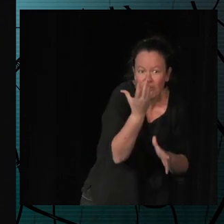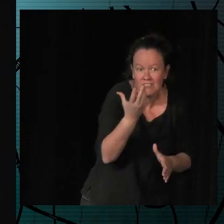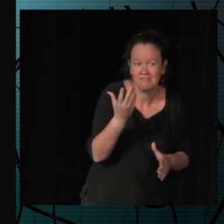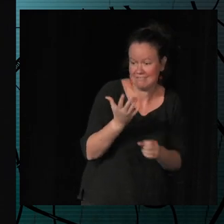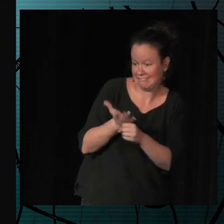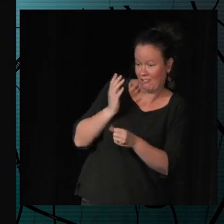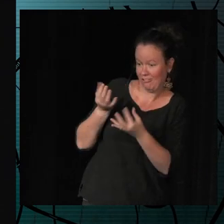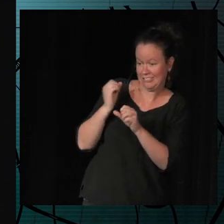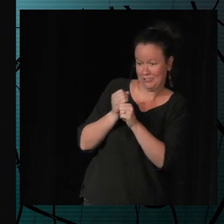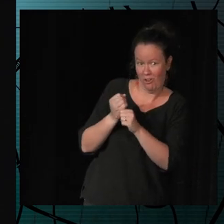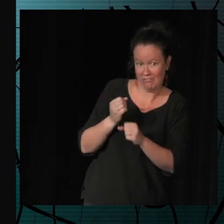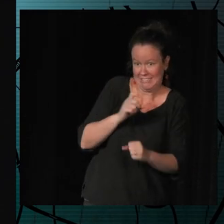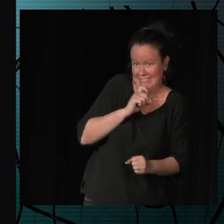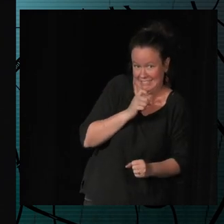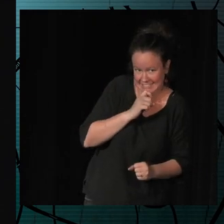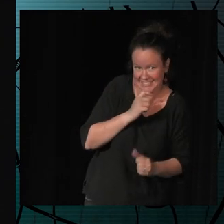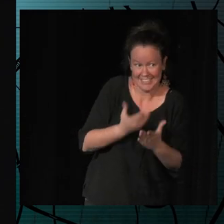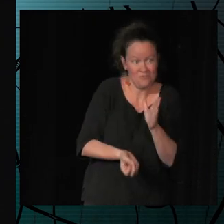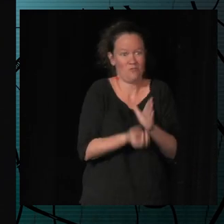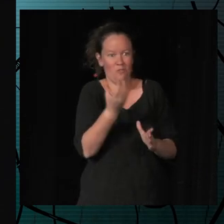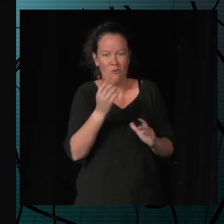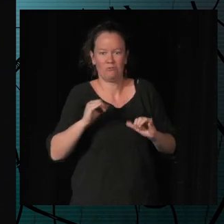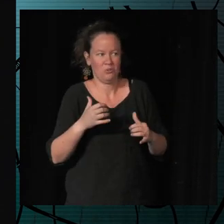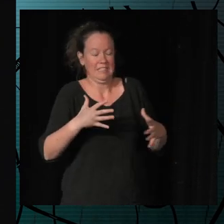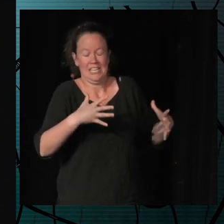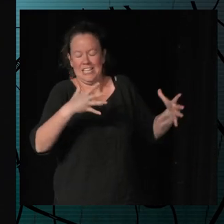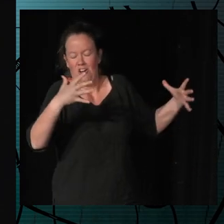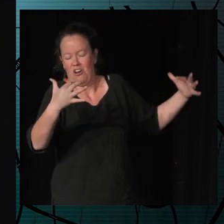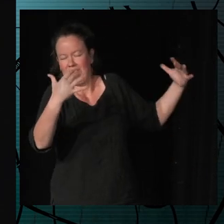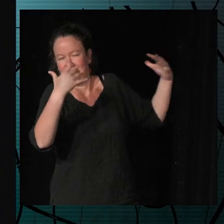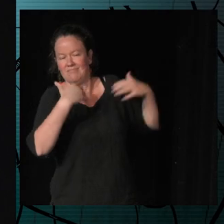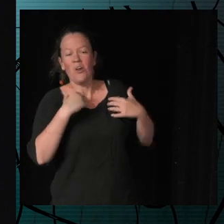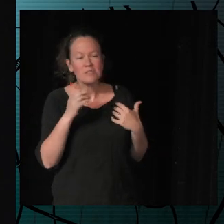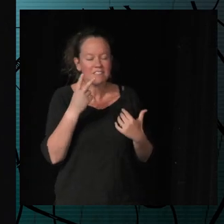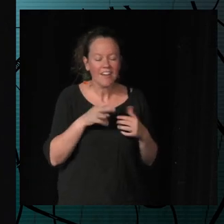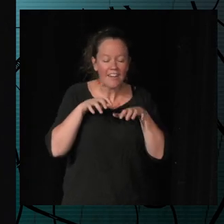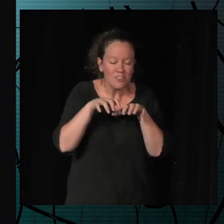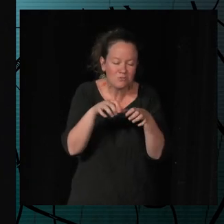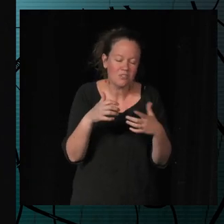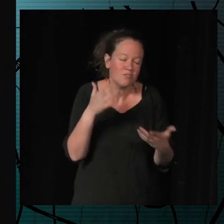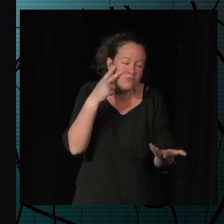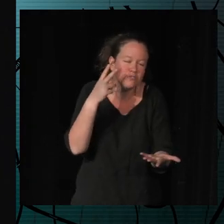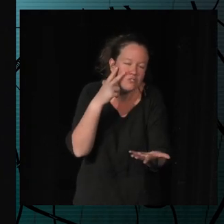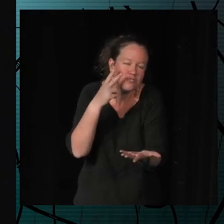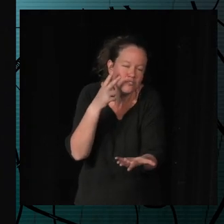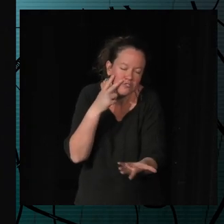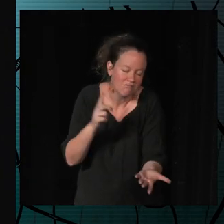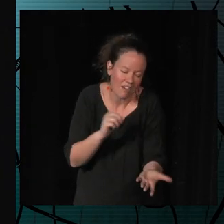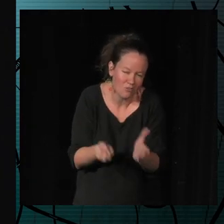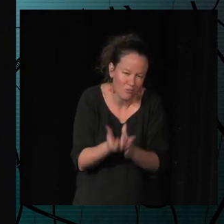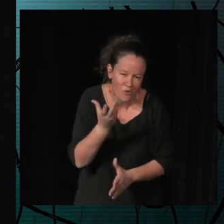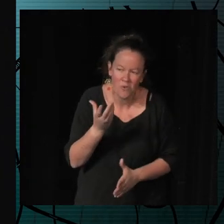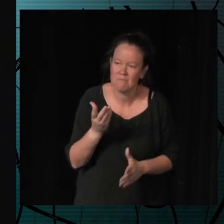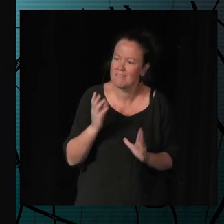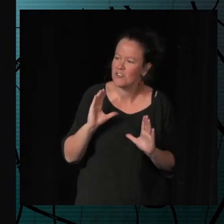apporte quelque chose d'un point de vue ludique donc le zombie en tant que tel c'est la figure est complètement éculé c'est clair et net mais par contre la possibilité de l'articuler à